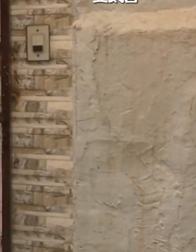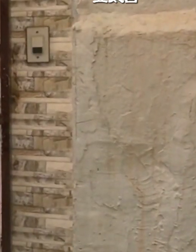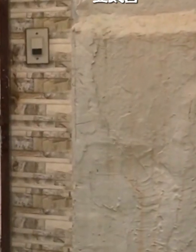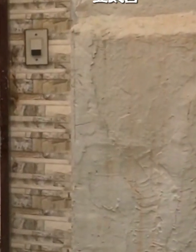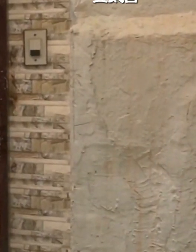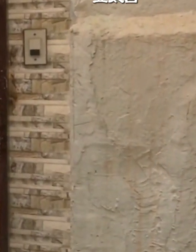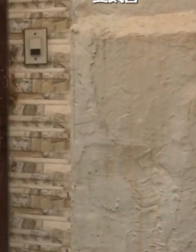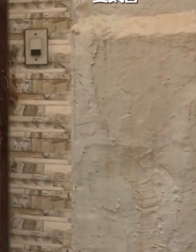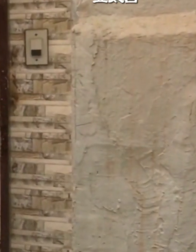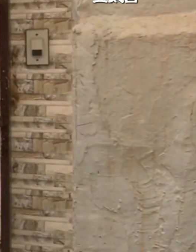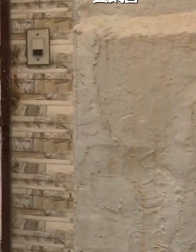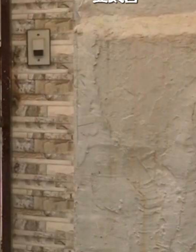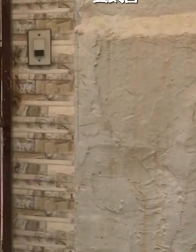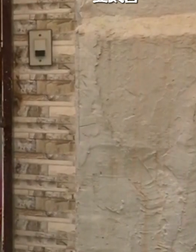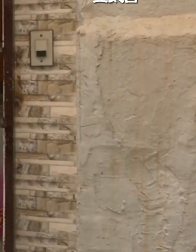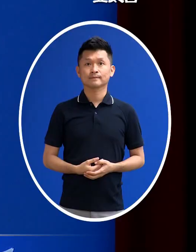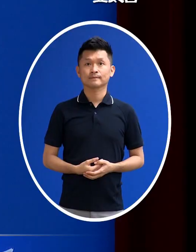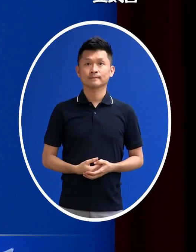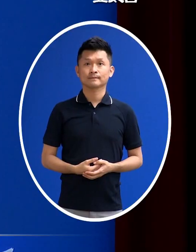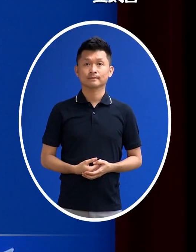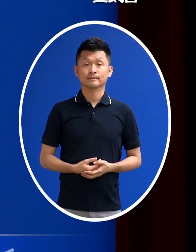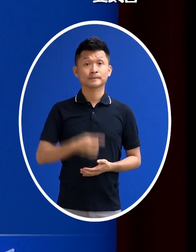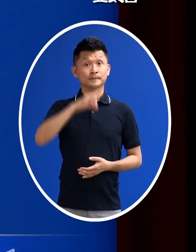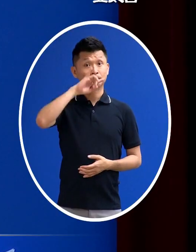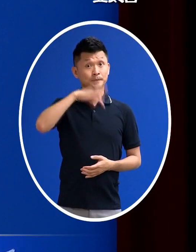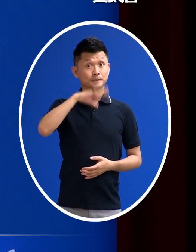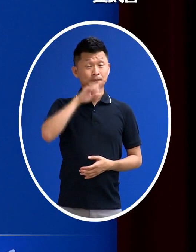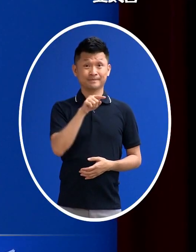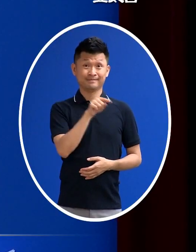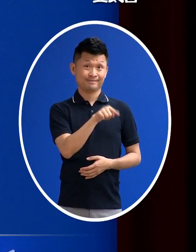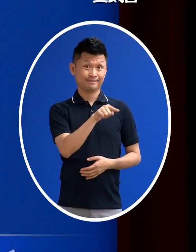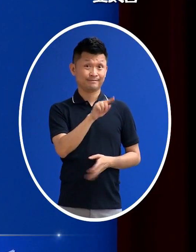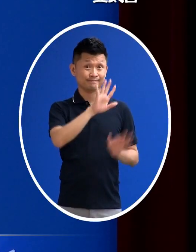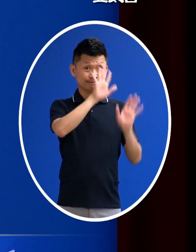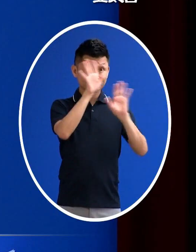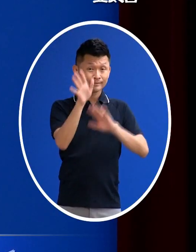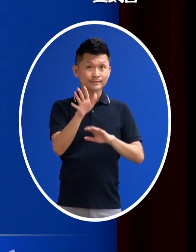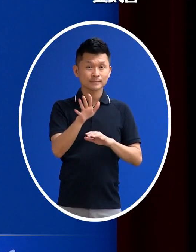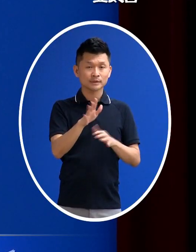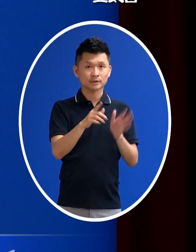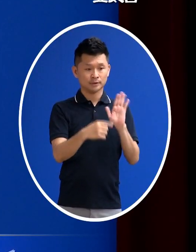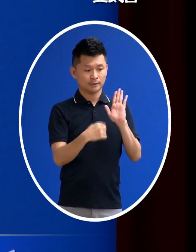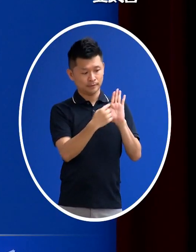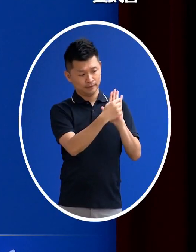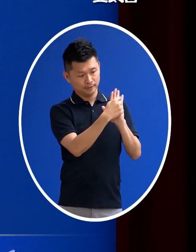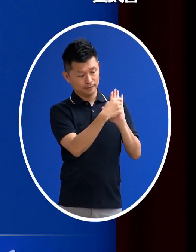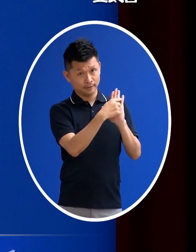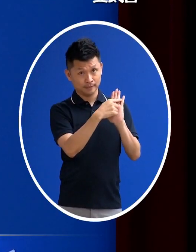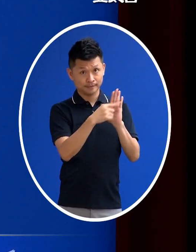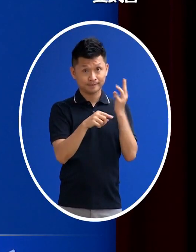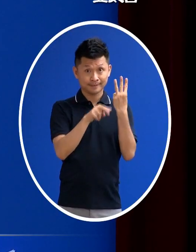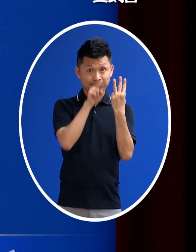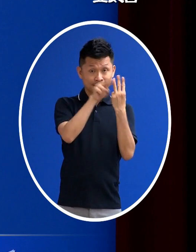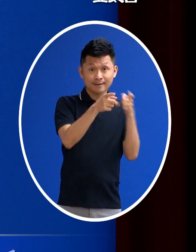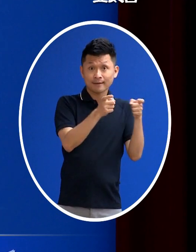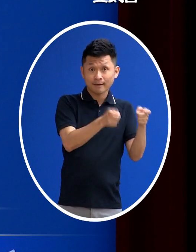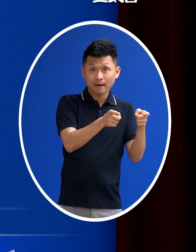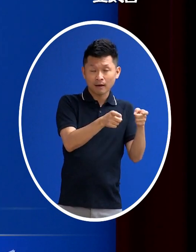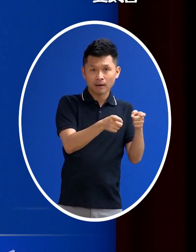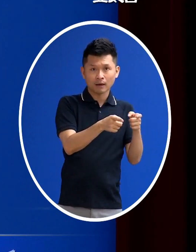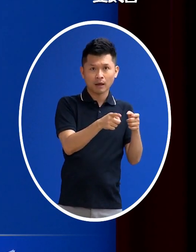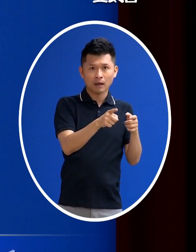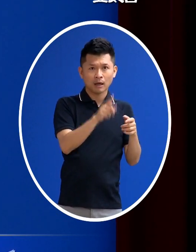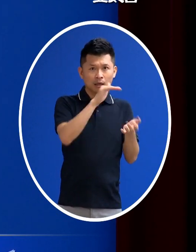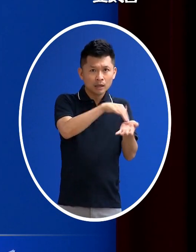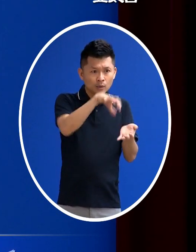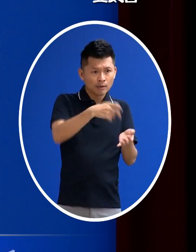人口或豁免检疫有关。 越南他们的情形是从岘港这边开始有一些社区零星的病例在医院